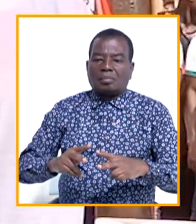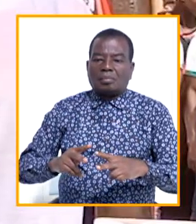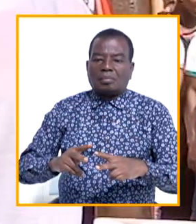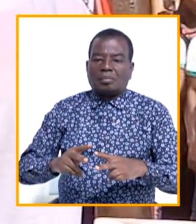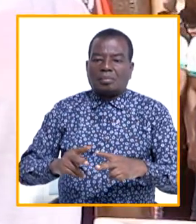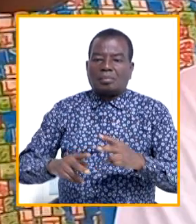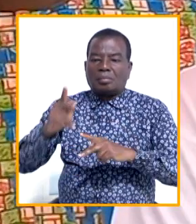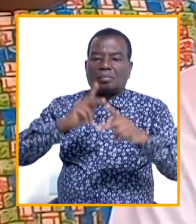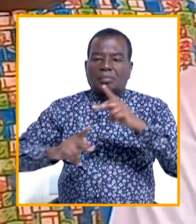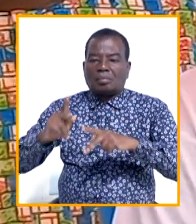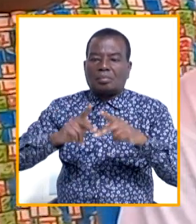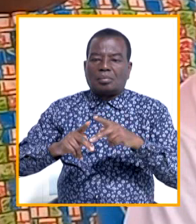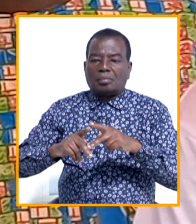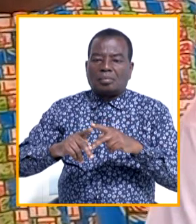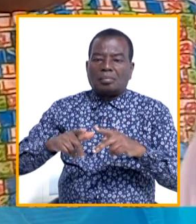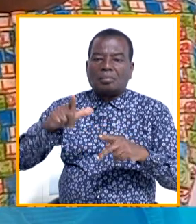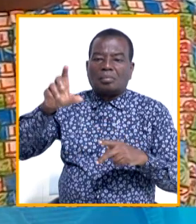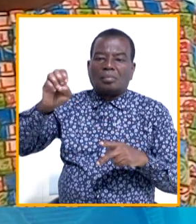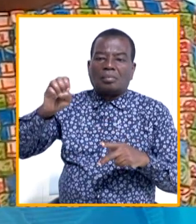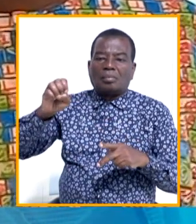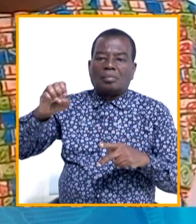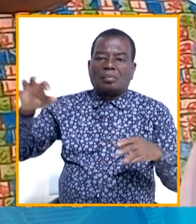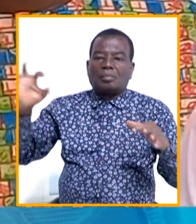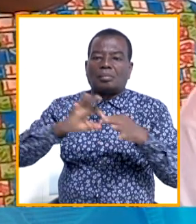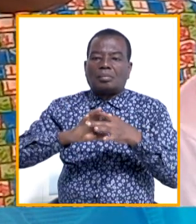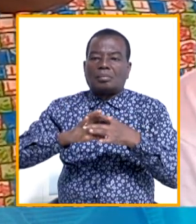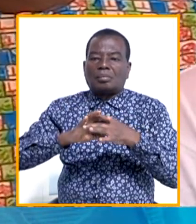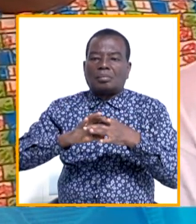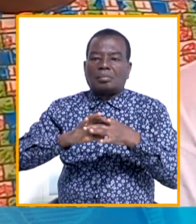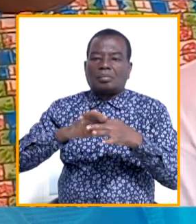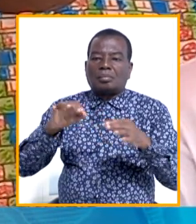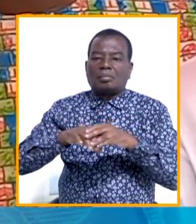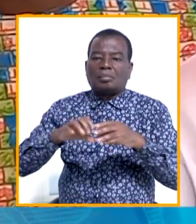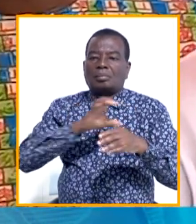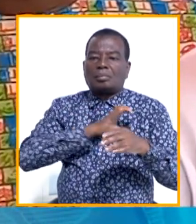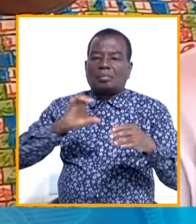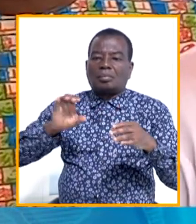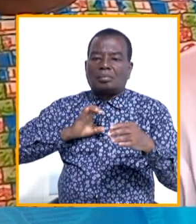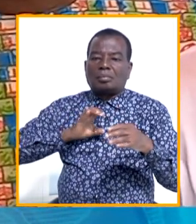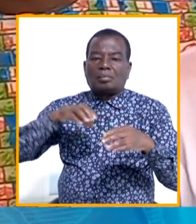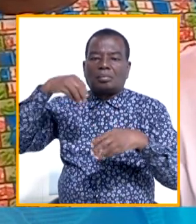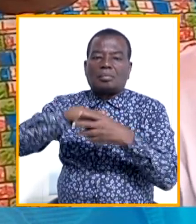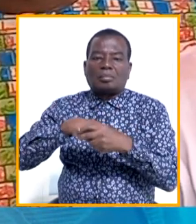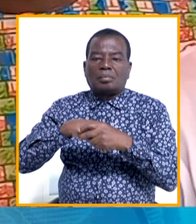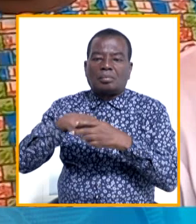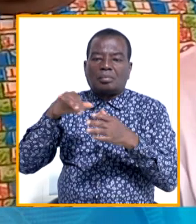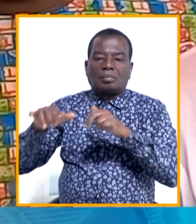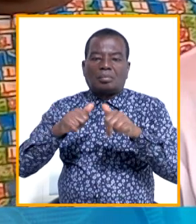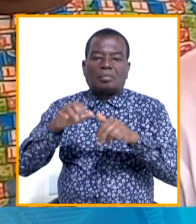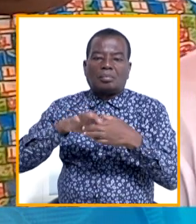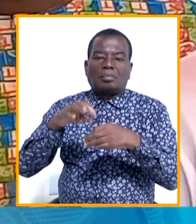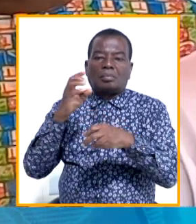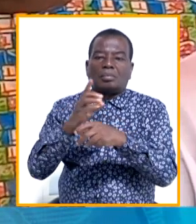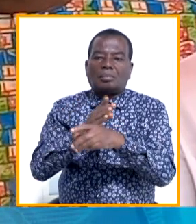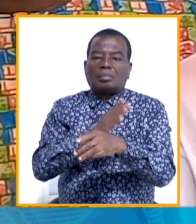de savoir le partenaire privilégié du conseil dans le cadre de ses actions de